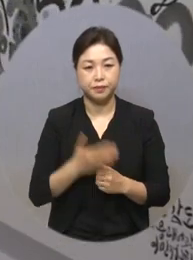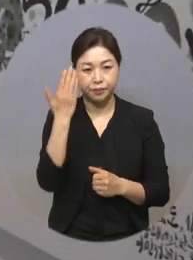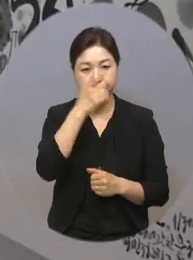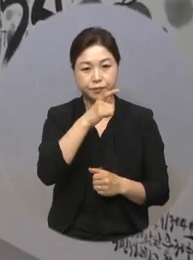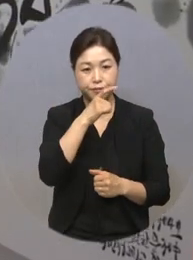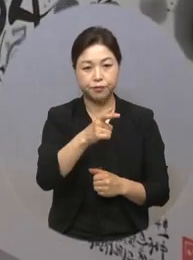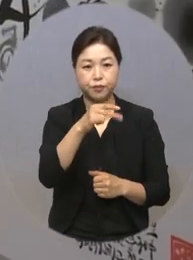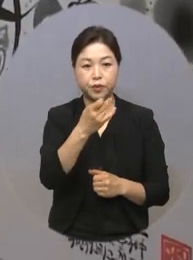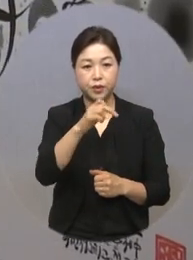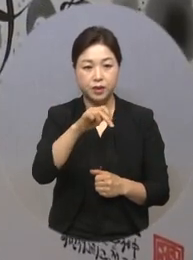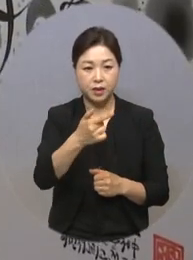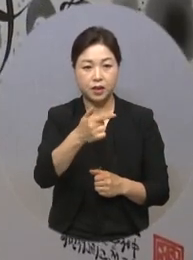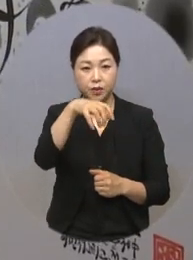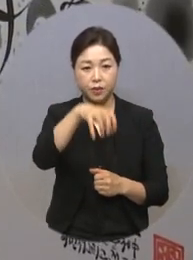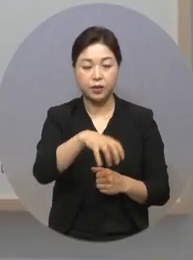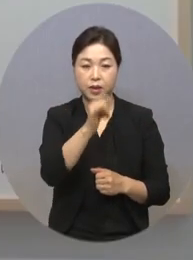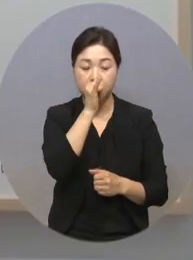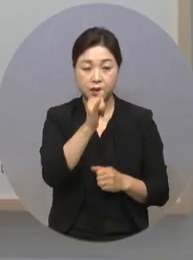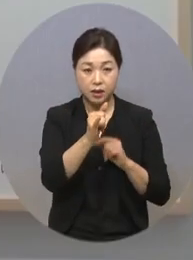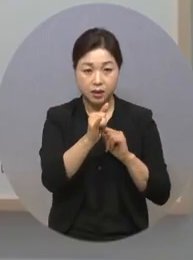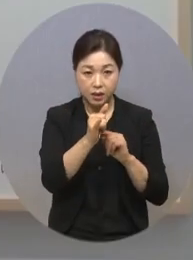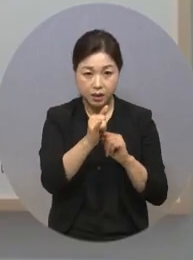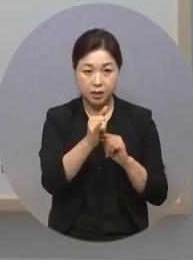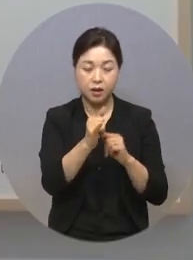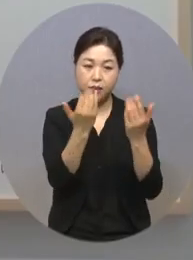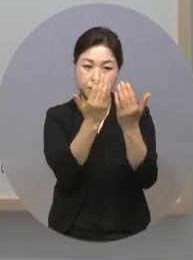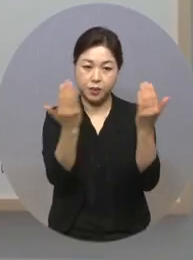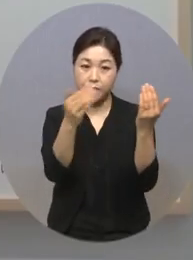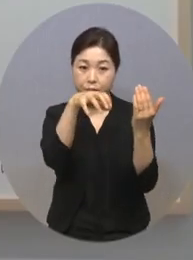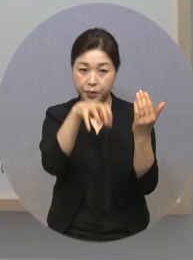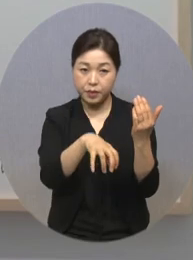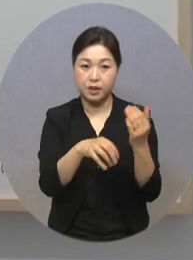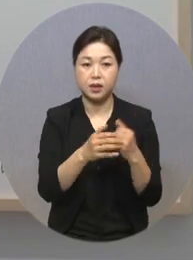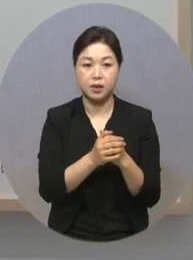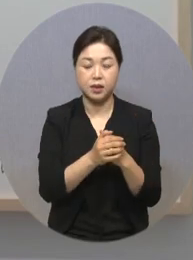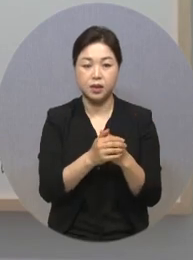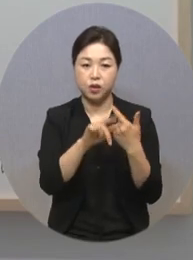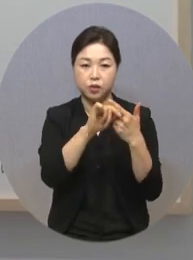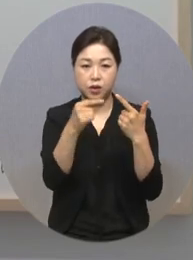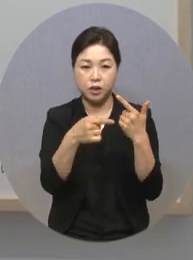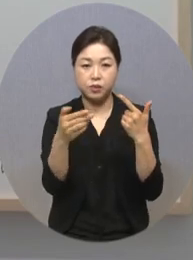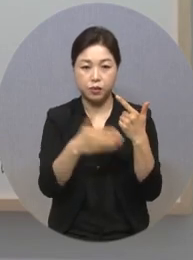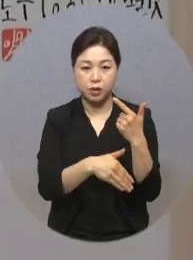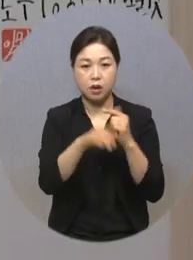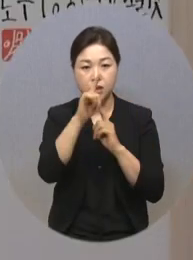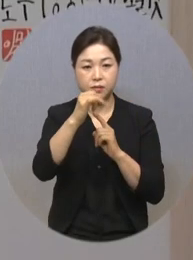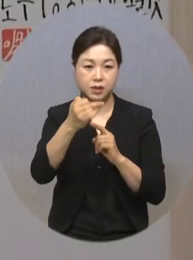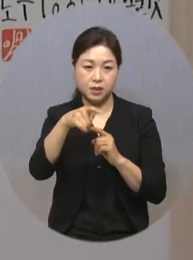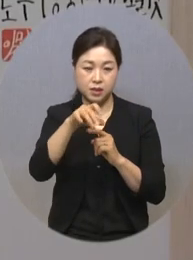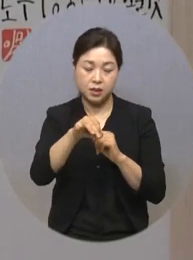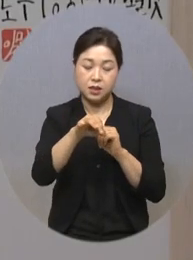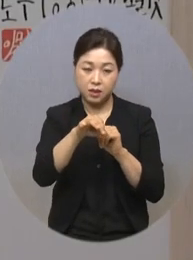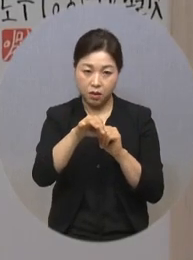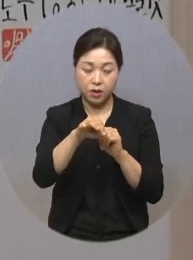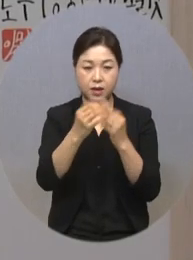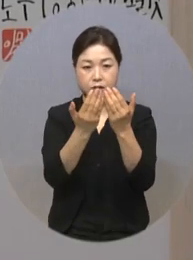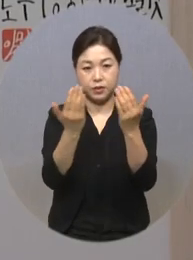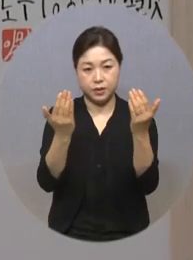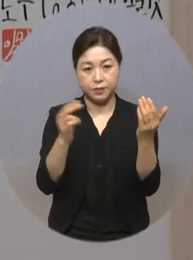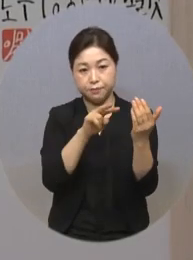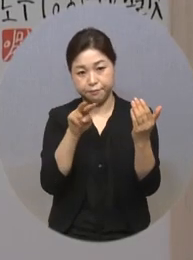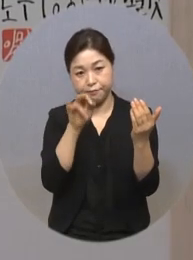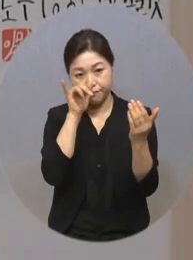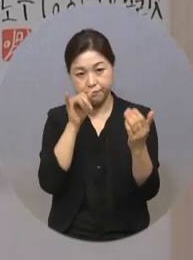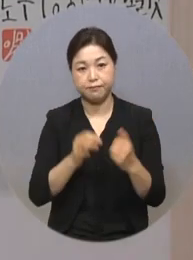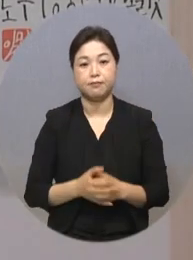갤러리 몽돌에서는 지난 1일부터 이민정 작가의 캘리로 가꾼 마음 정원 전시회가 열리고 있습니다.